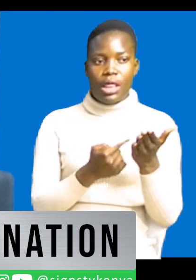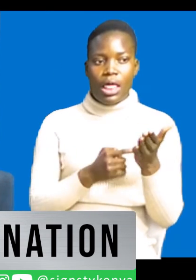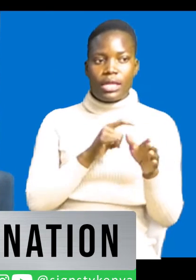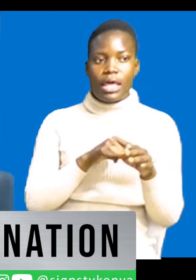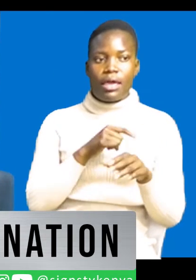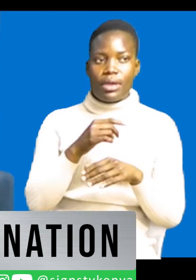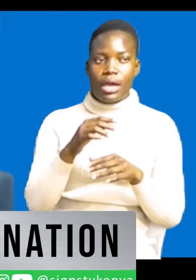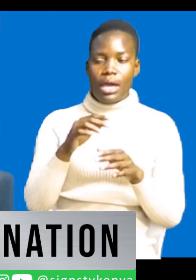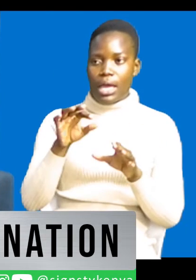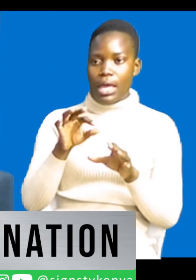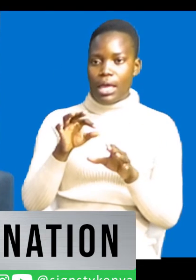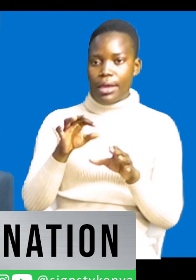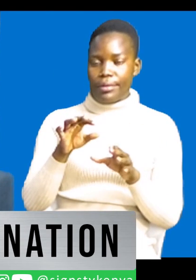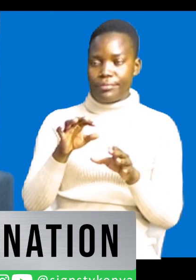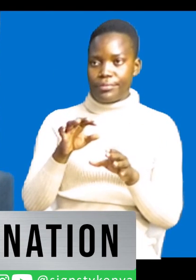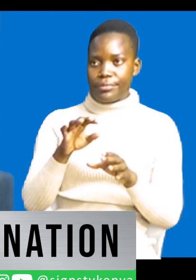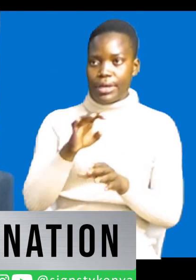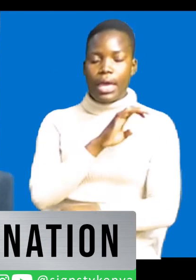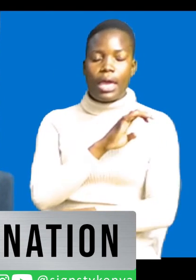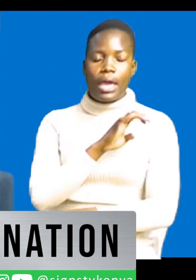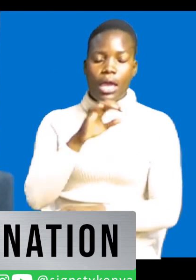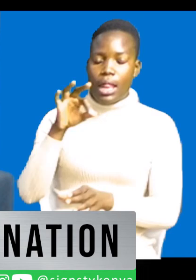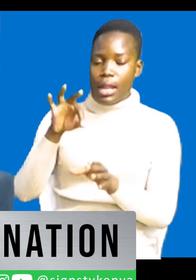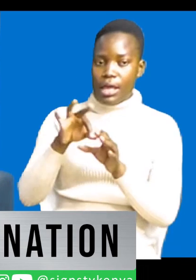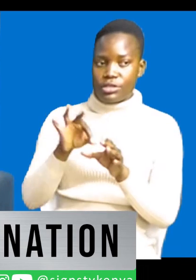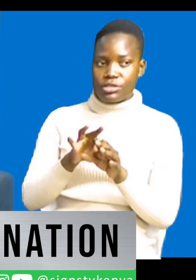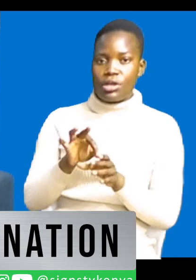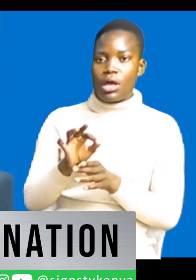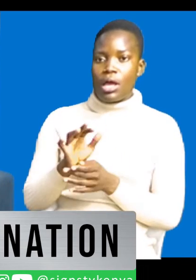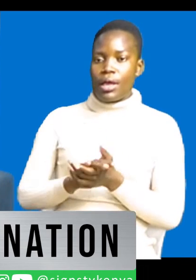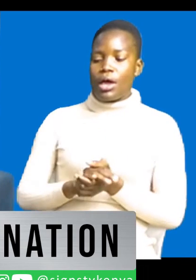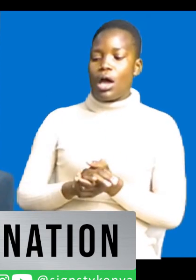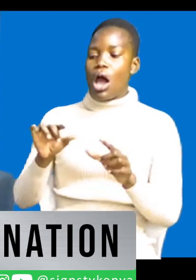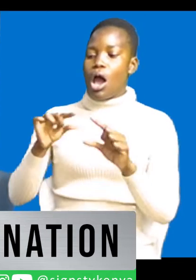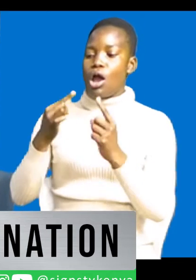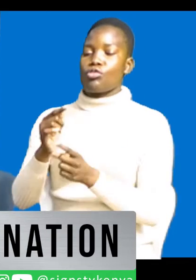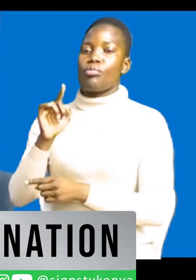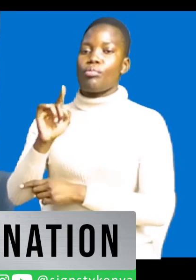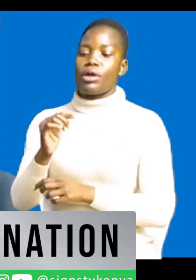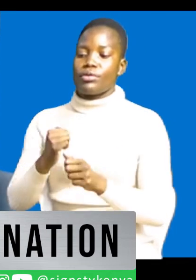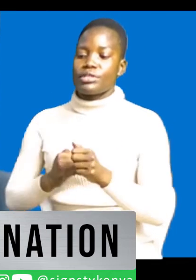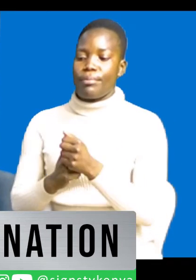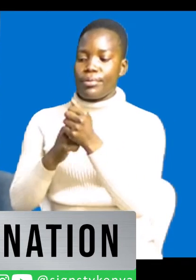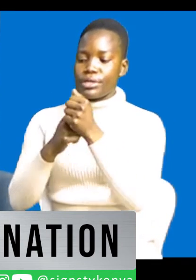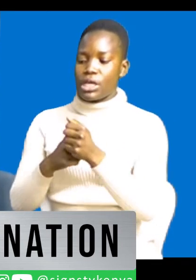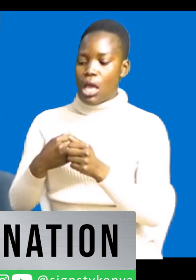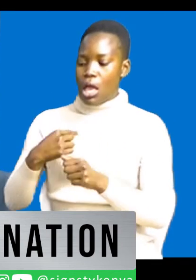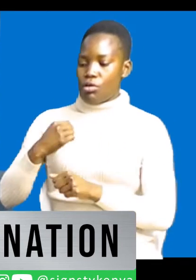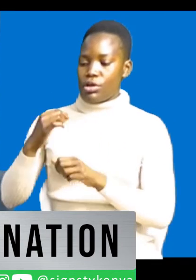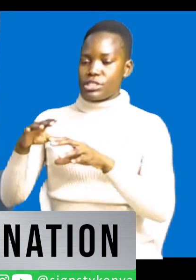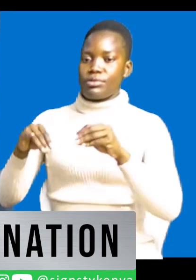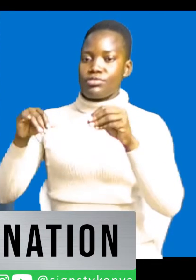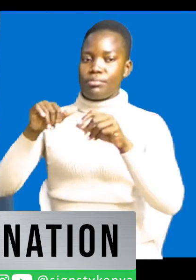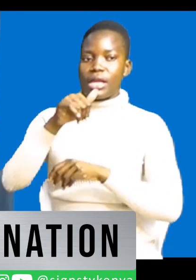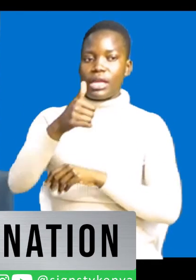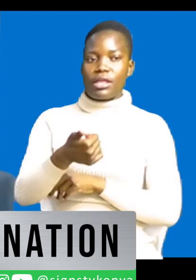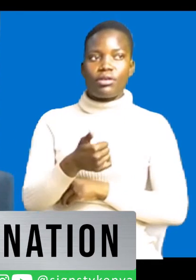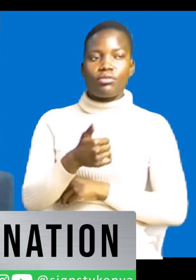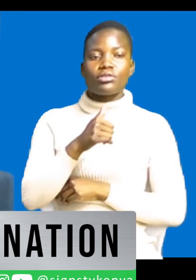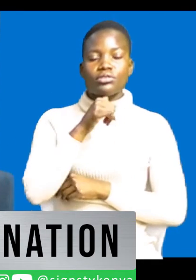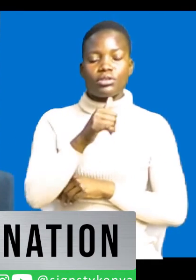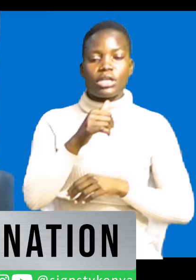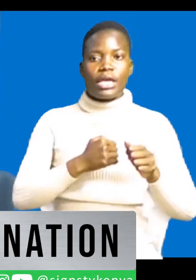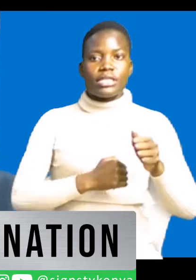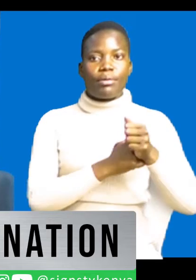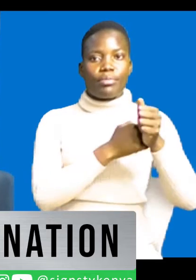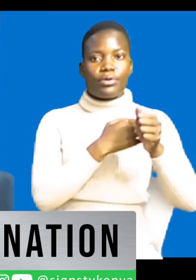elections. Every year there was mrengo moja ilikuwa anti Mitumba. Yes. I wish it was a very mature debate kwa sababu haiko